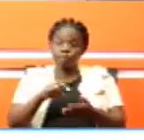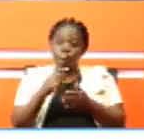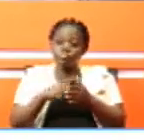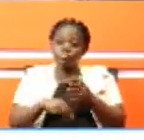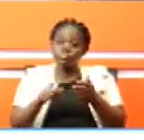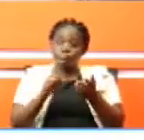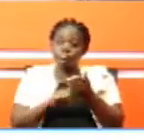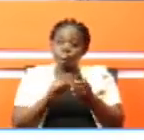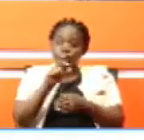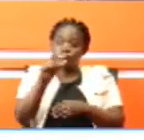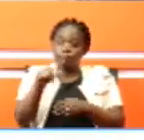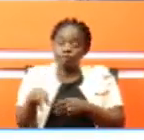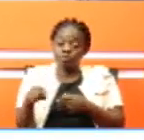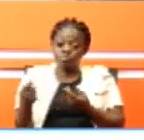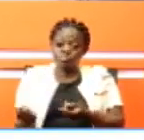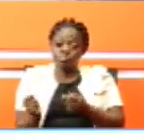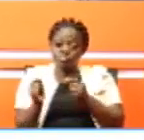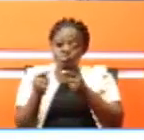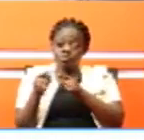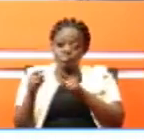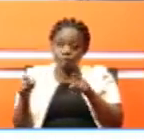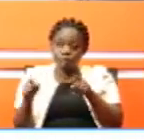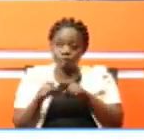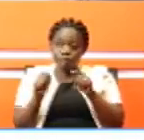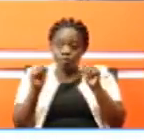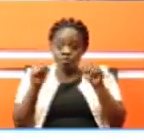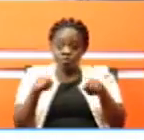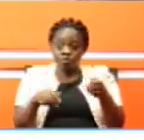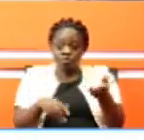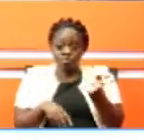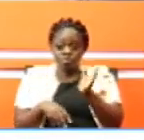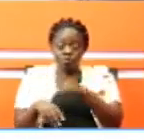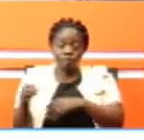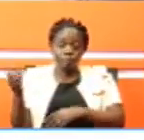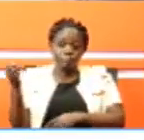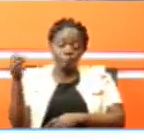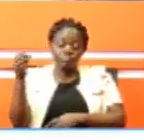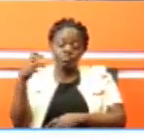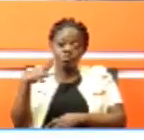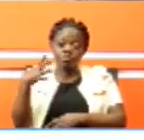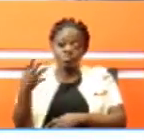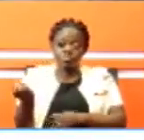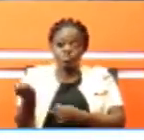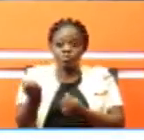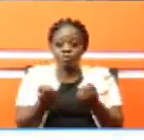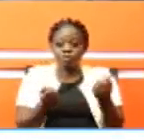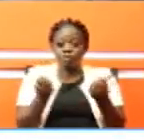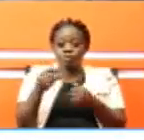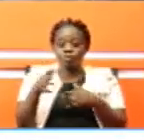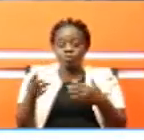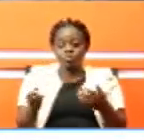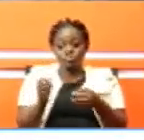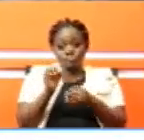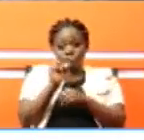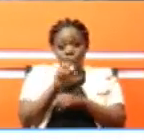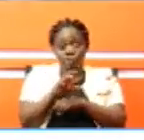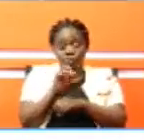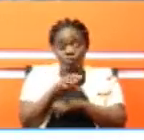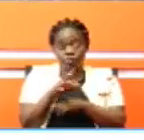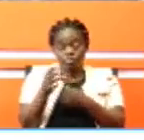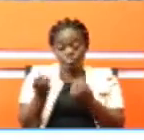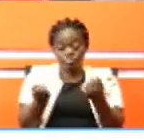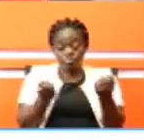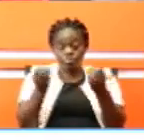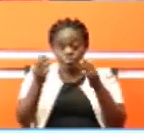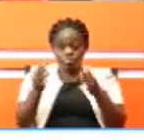munno aku jump starting eno battery esobola okuzzaako omuliro ku motoka bano bakubidde abagoba b'ebidduka omulanga